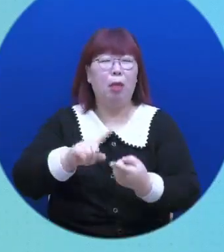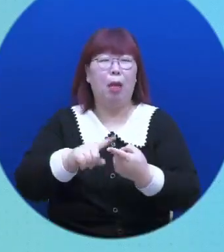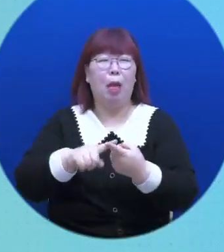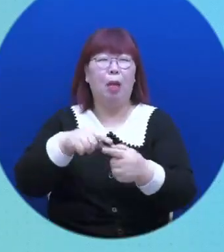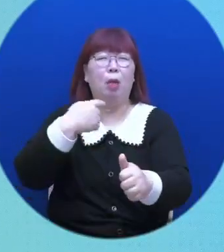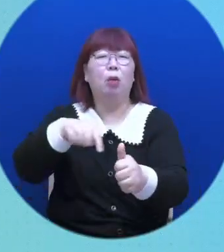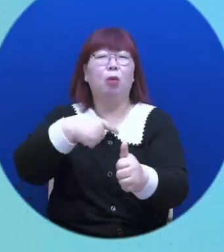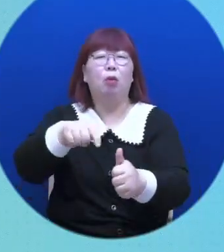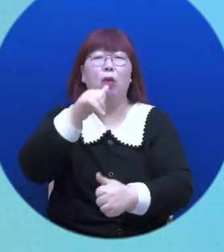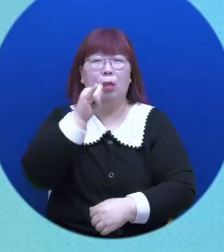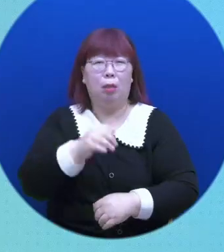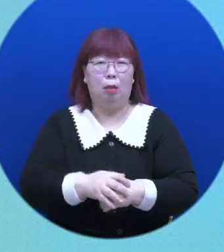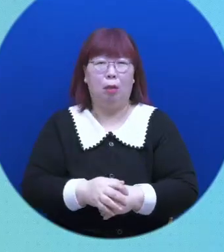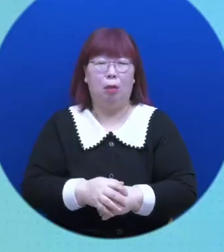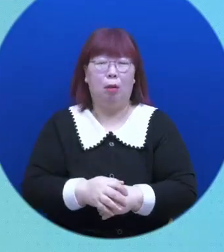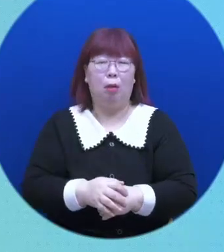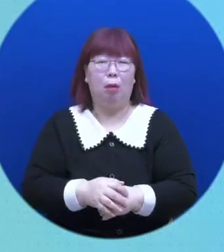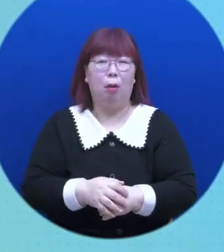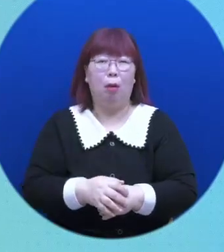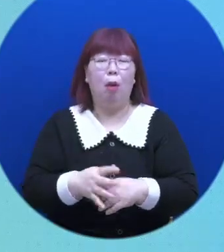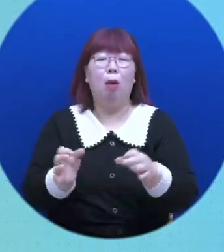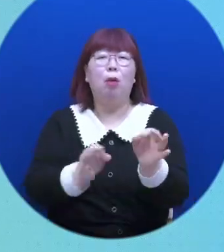파이낸셜 IQ란 무엇일까?